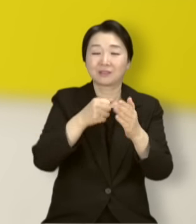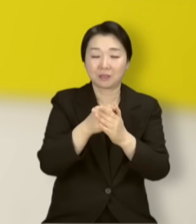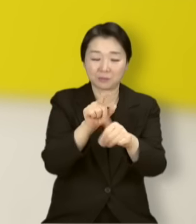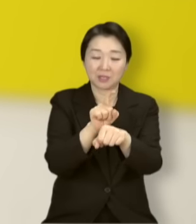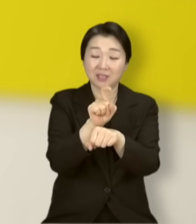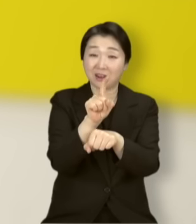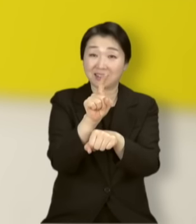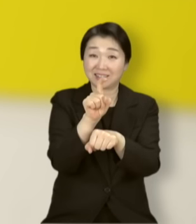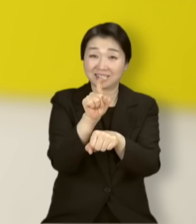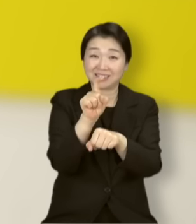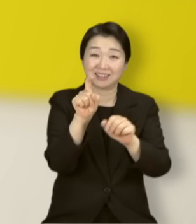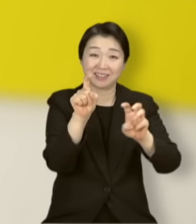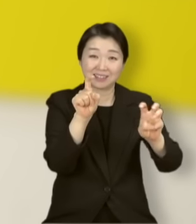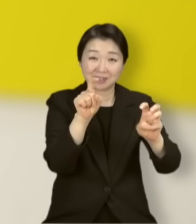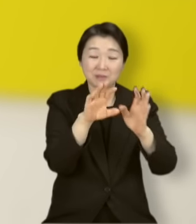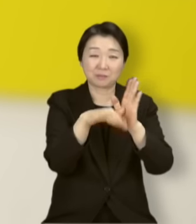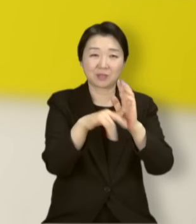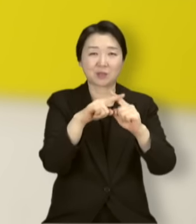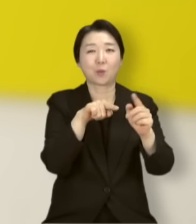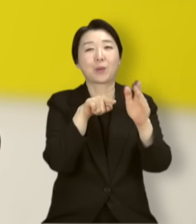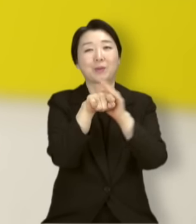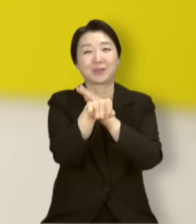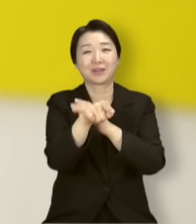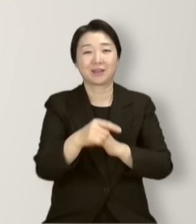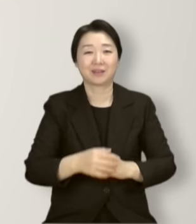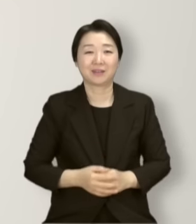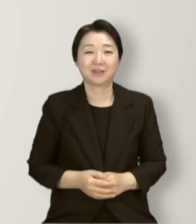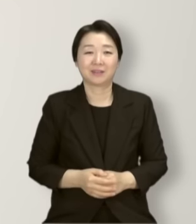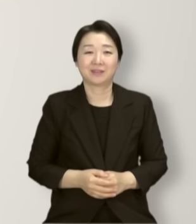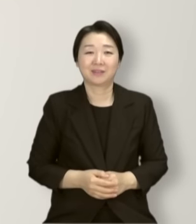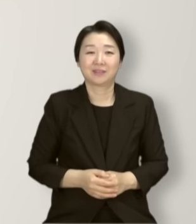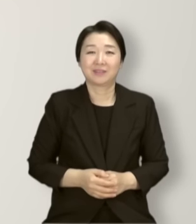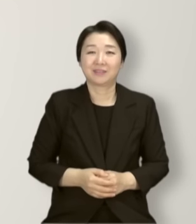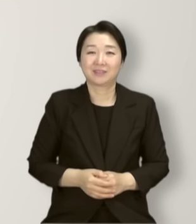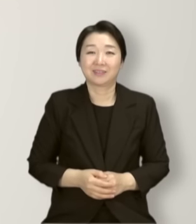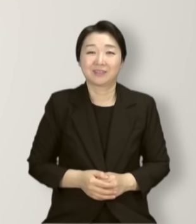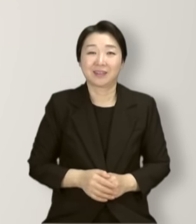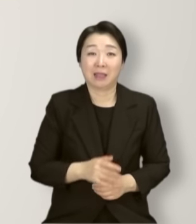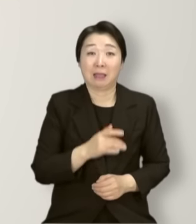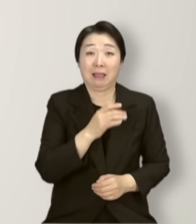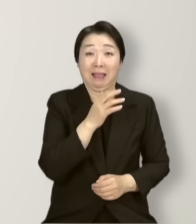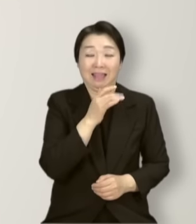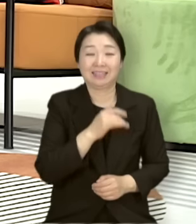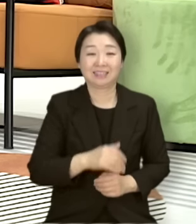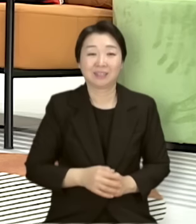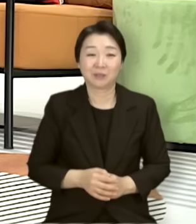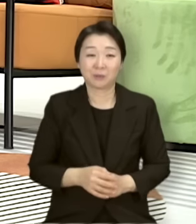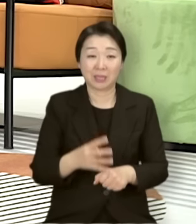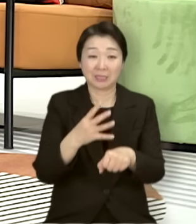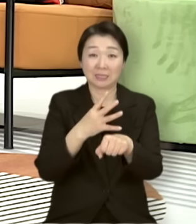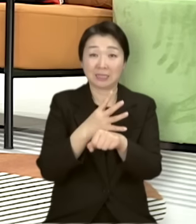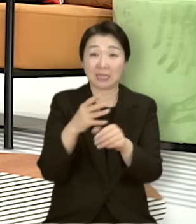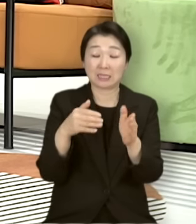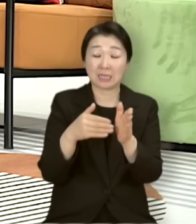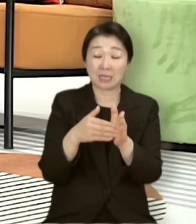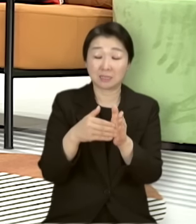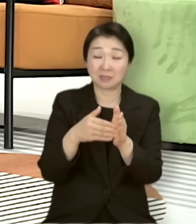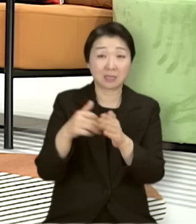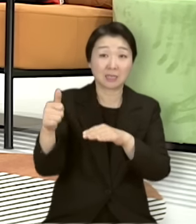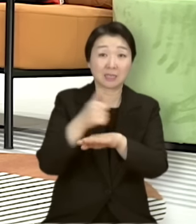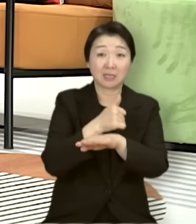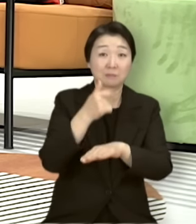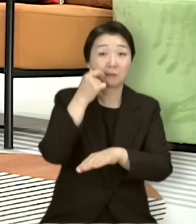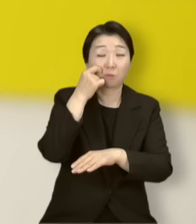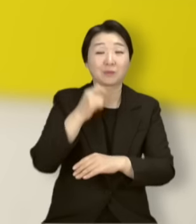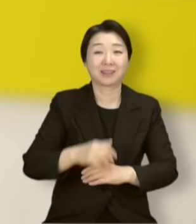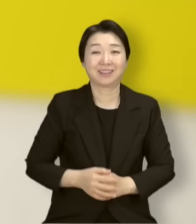11시 30분에 이제 교회로 들어간 거지요. 아이고, 아차차한 시간이네. 그렇죠. 4시까지 잘리니까.